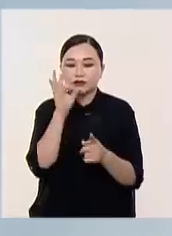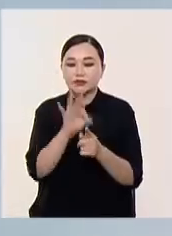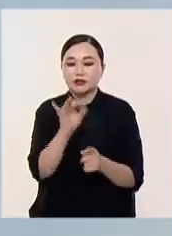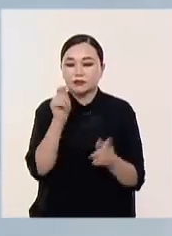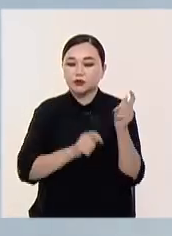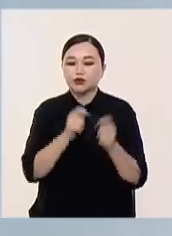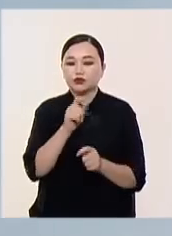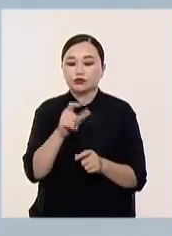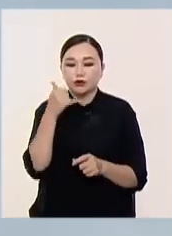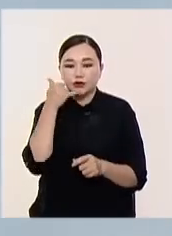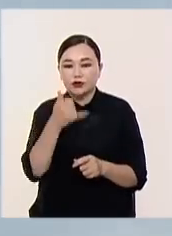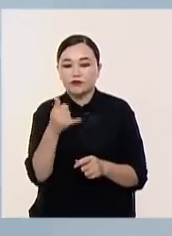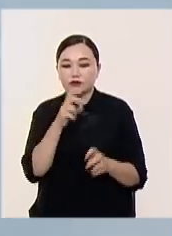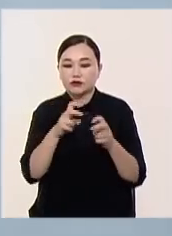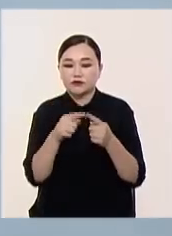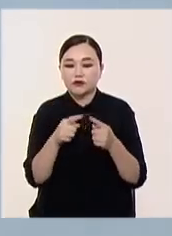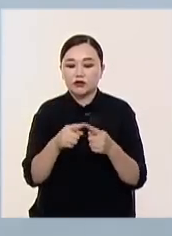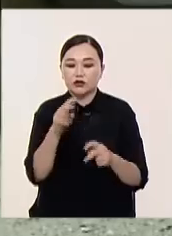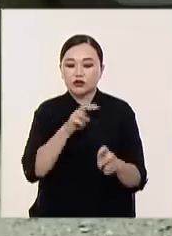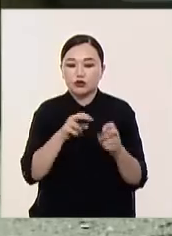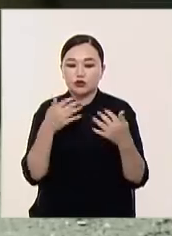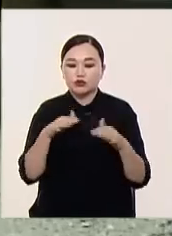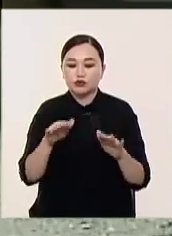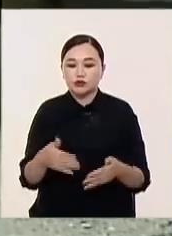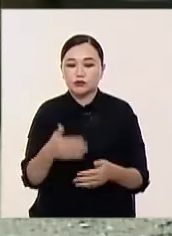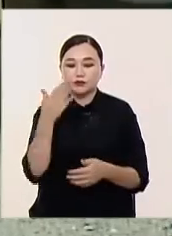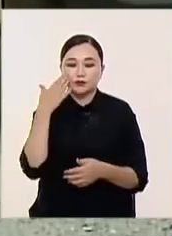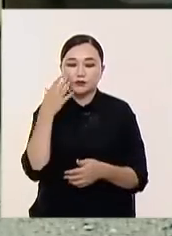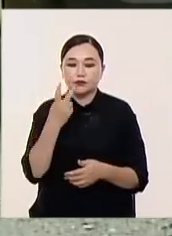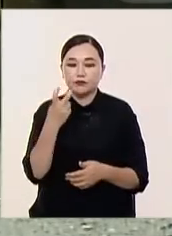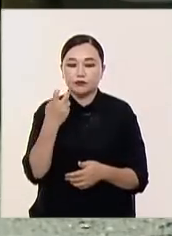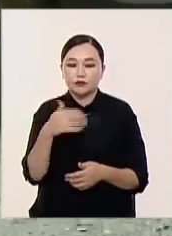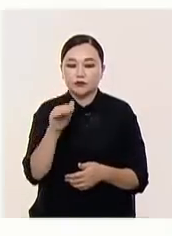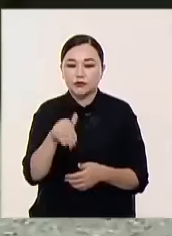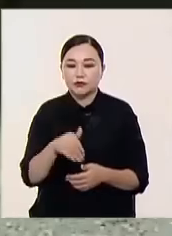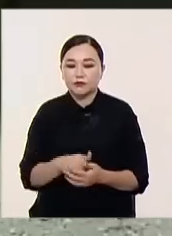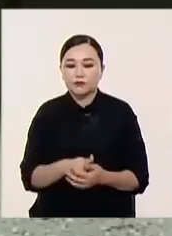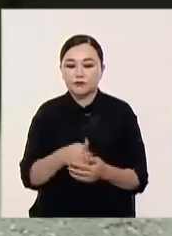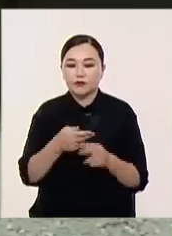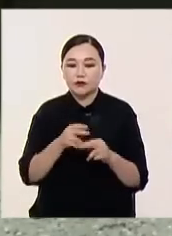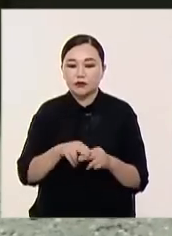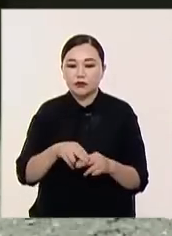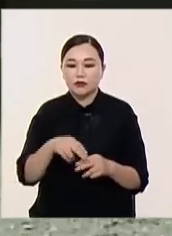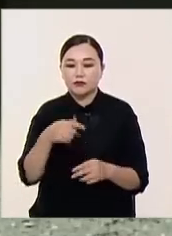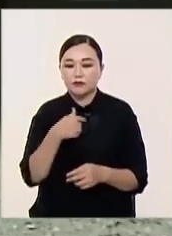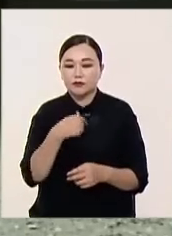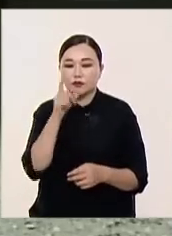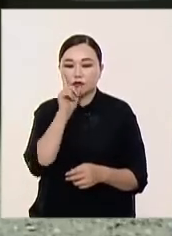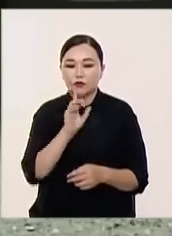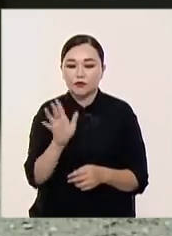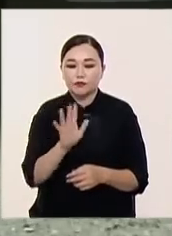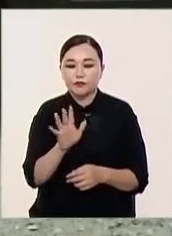келгендер телефон ұстап пәтер іздеп шаршаған. Мында шамамен 200-250 мың болыпты. Бұған соң бізге енді қолайсыз болып